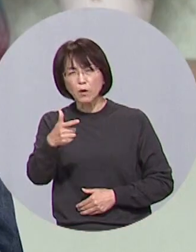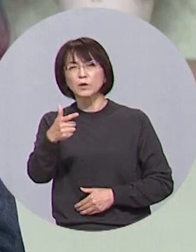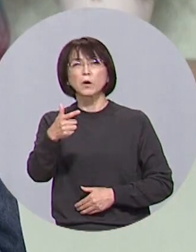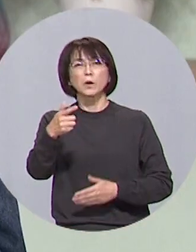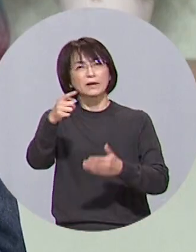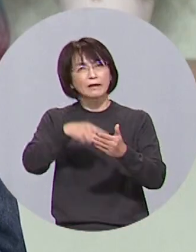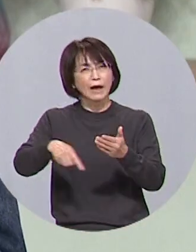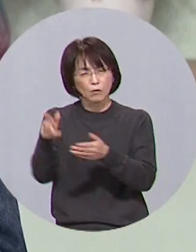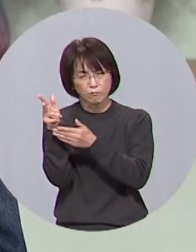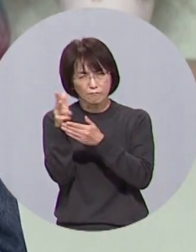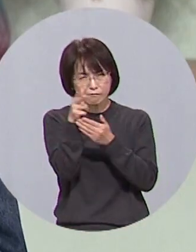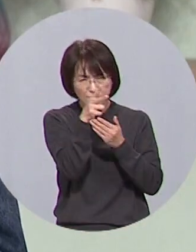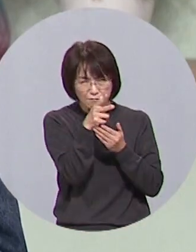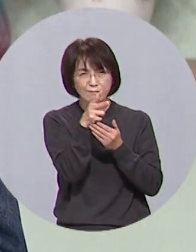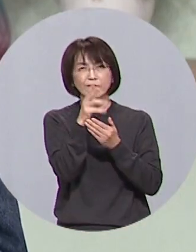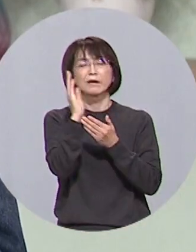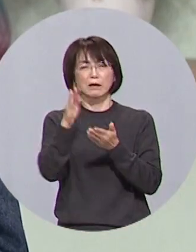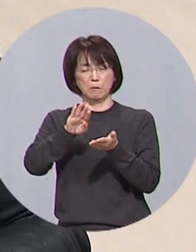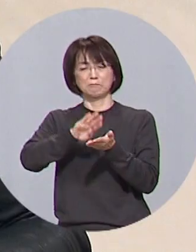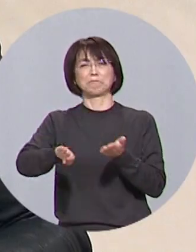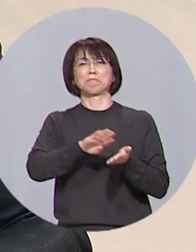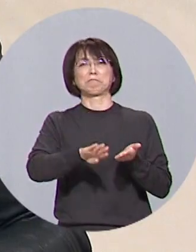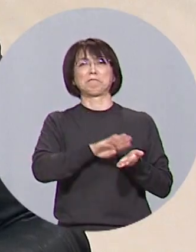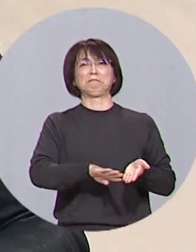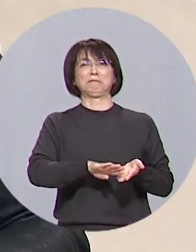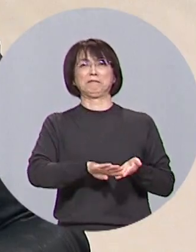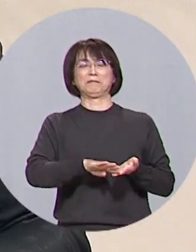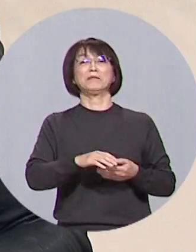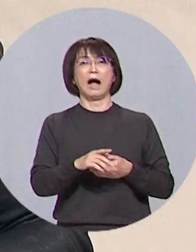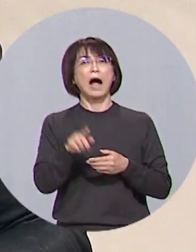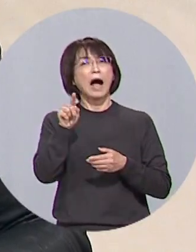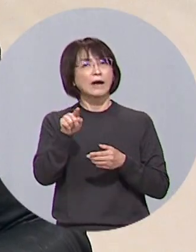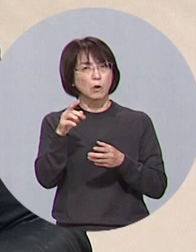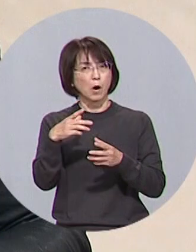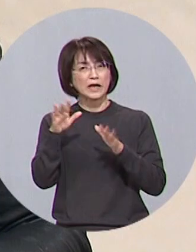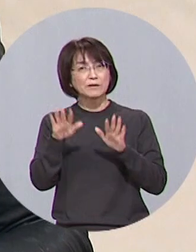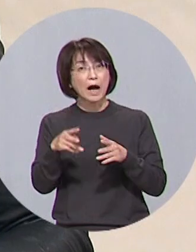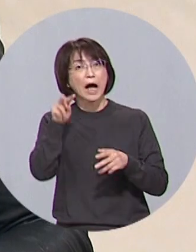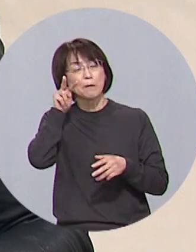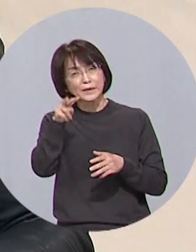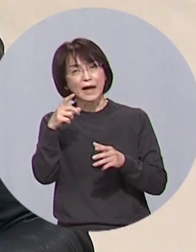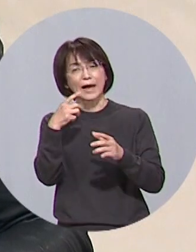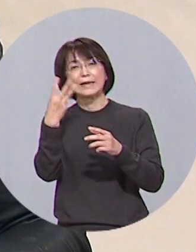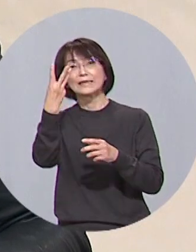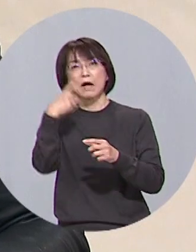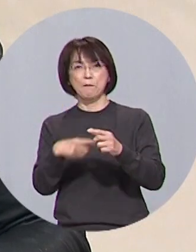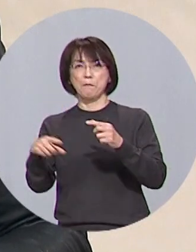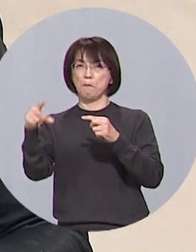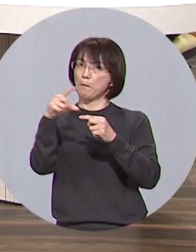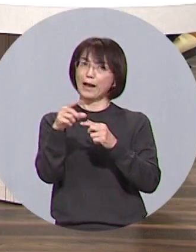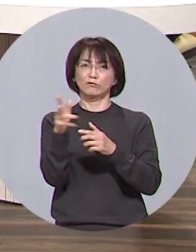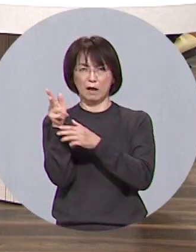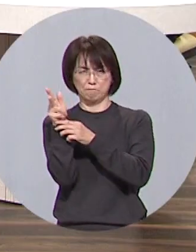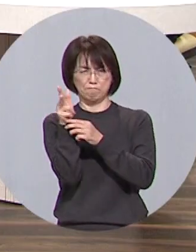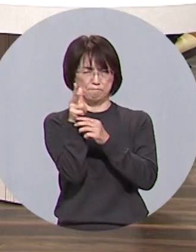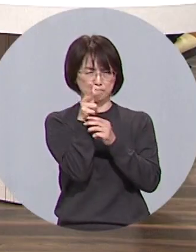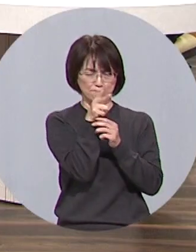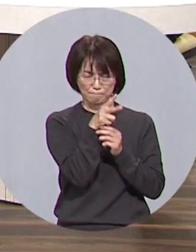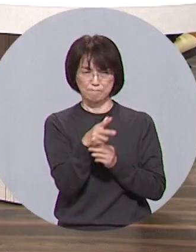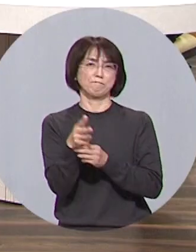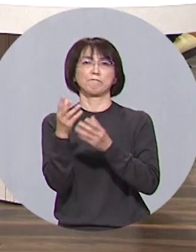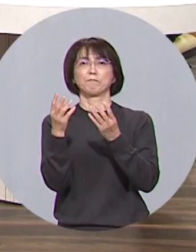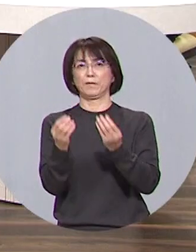いですよ ね、 だって割愛されてましたもんね。 そうですよ多分あれの3倍ぐらいありましたからね。 キャラが強いですね皆さん